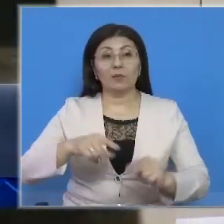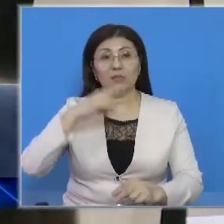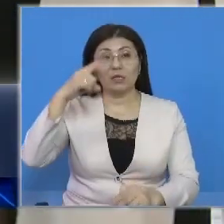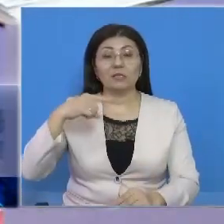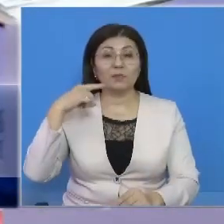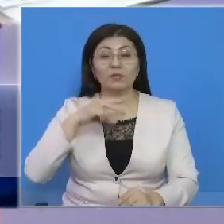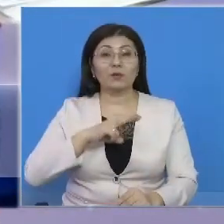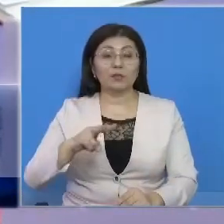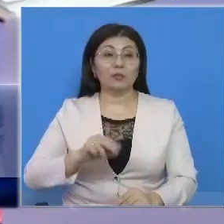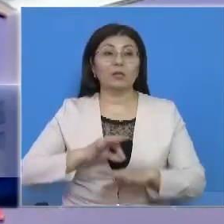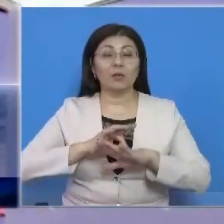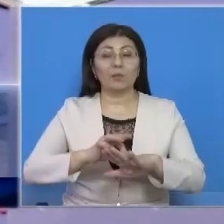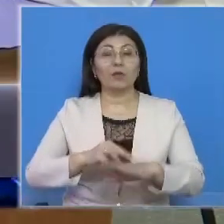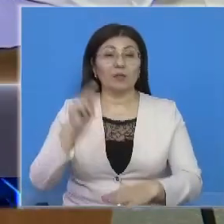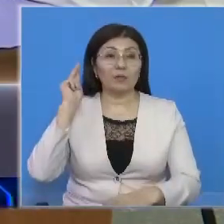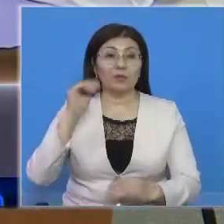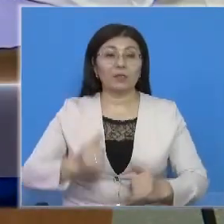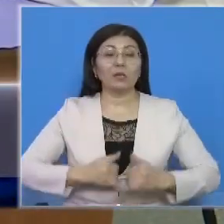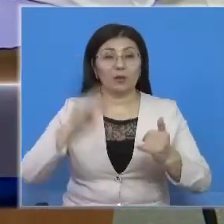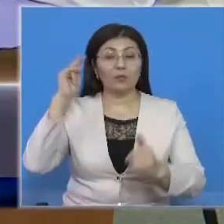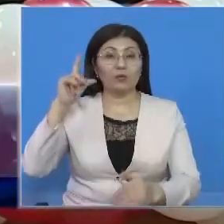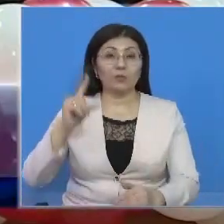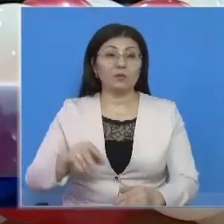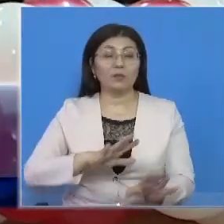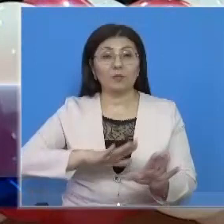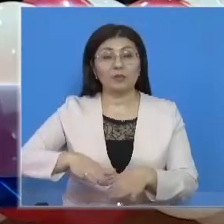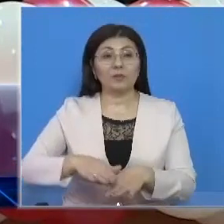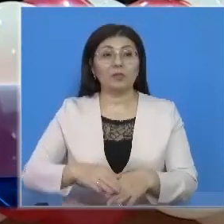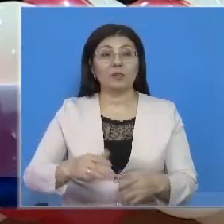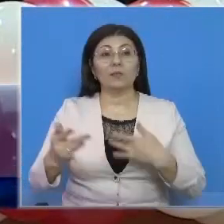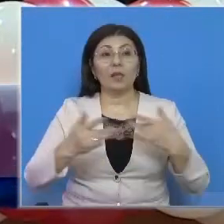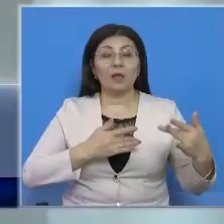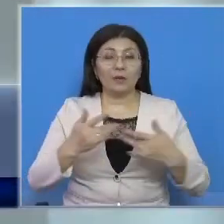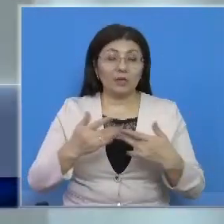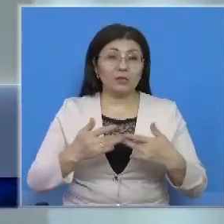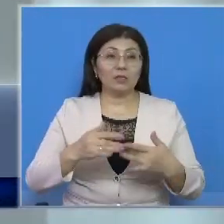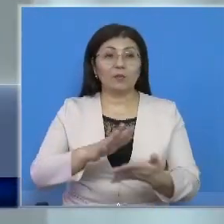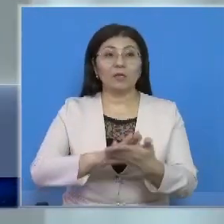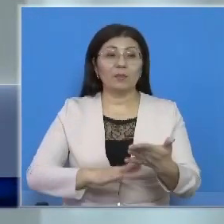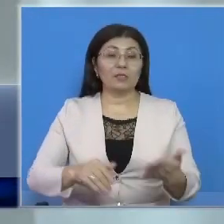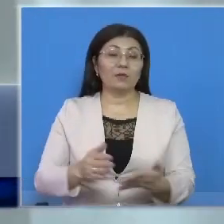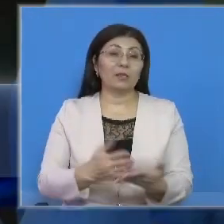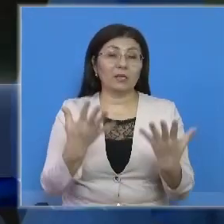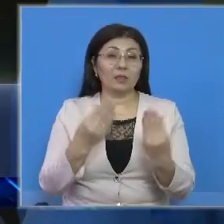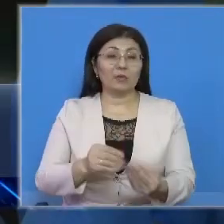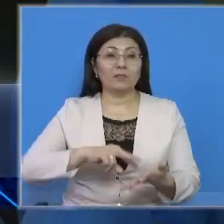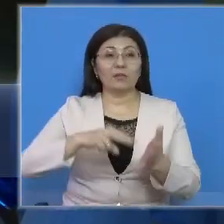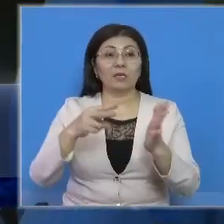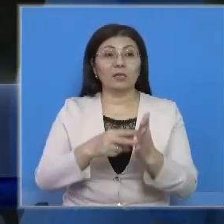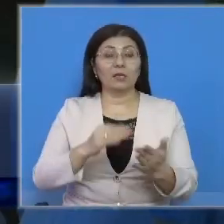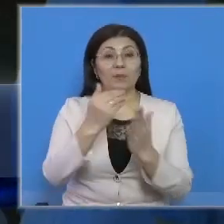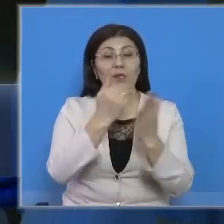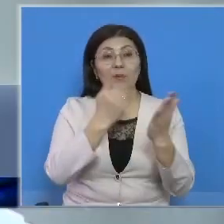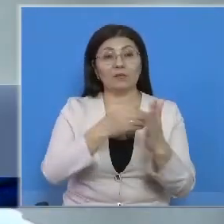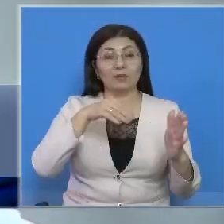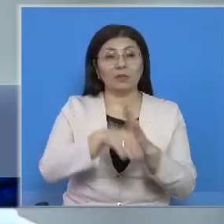открытия провели мастер-классы для учеников после чего прошла концертная программа в актовом зале Кроме того на весь день была запланирована программа